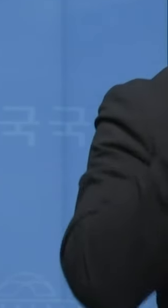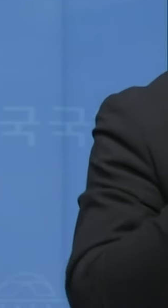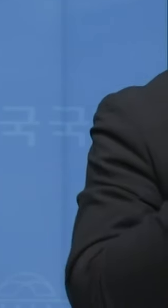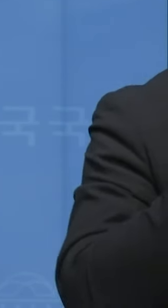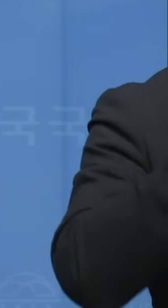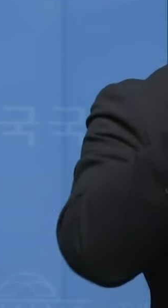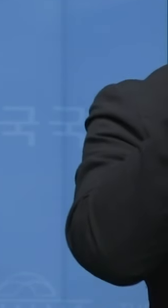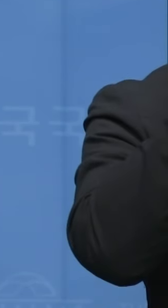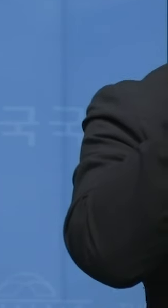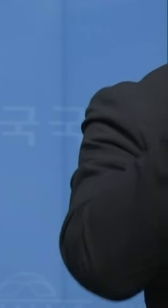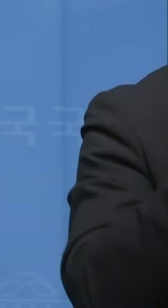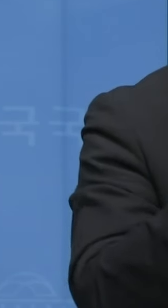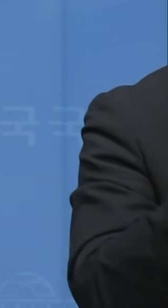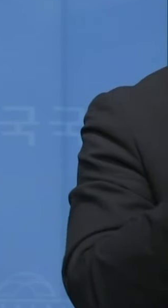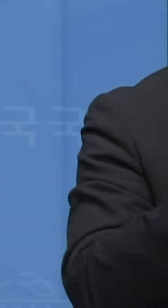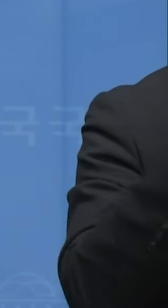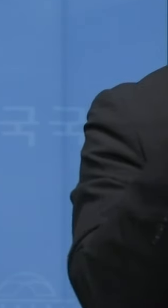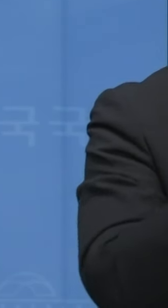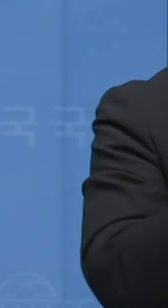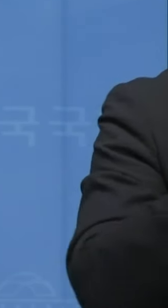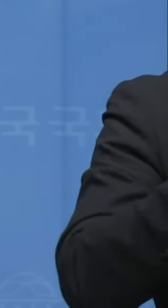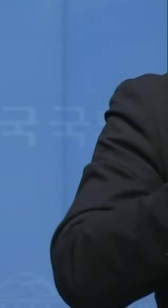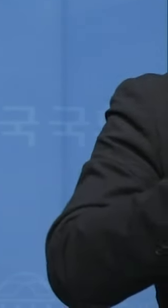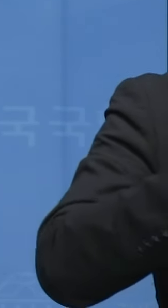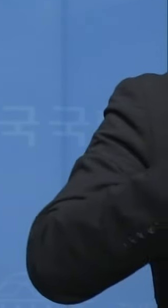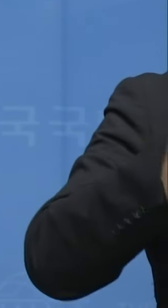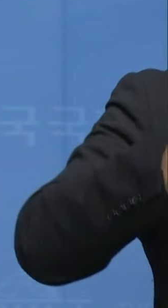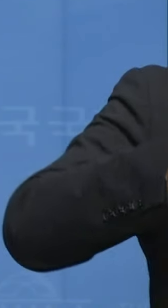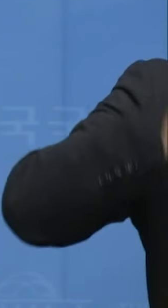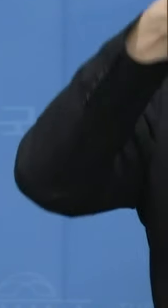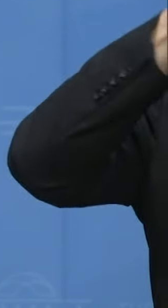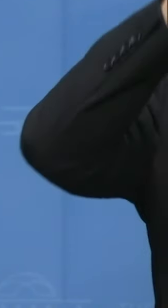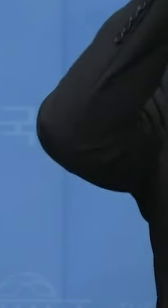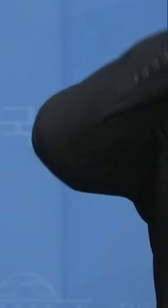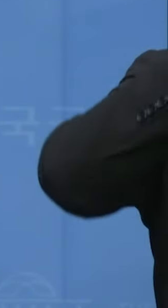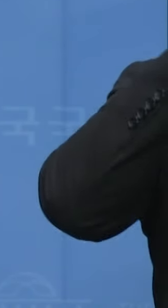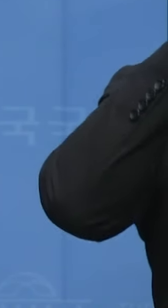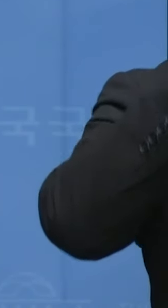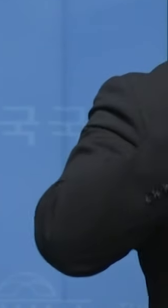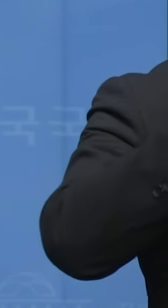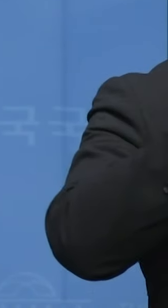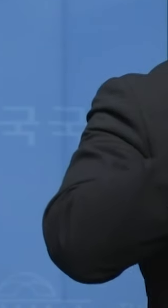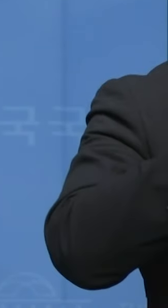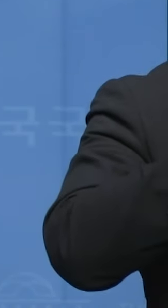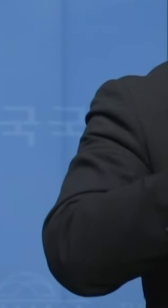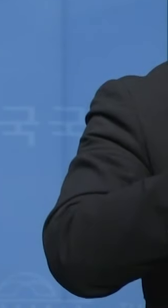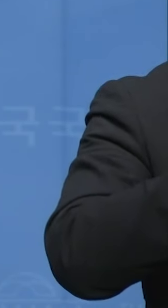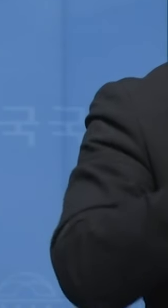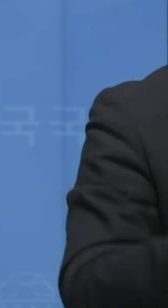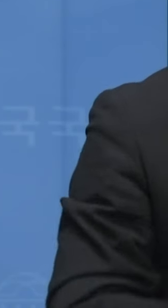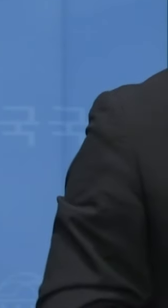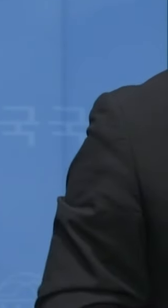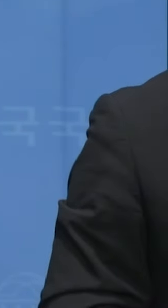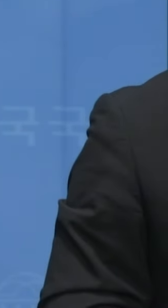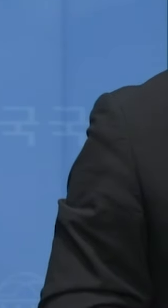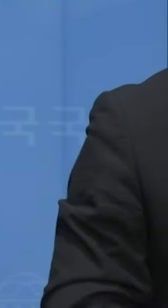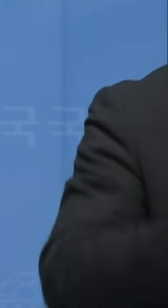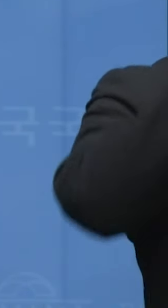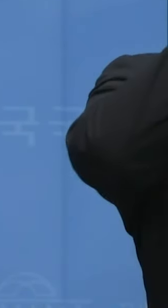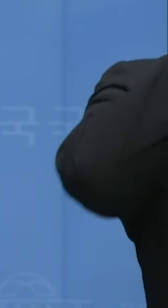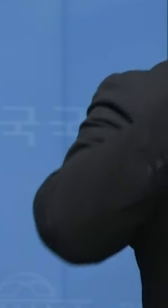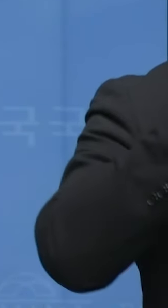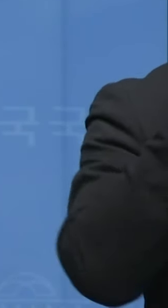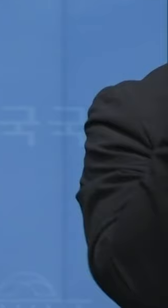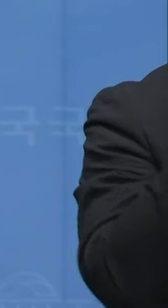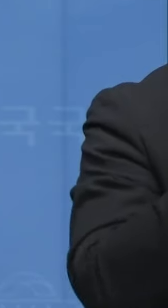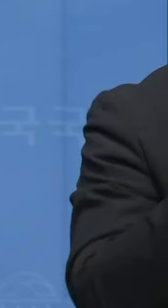의욕과 도이치 모터스 주가조작 의욕 수사를 담당하는 중서울 중앙지검이 김건희 여사에 대한 소환조사 추진까지